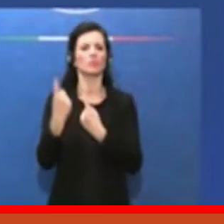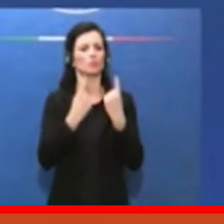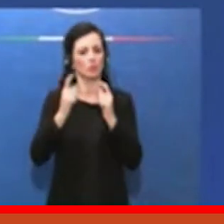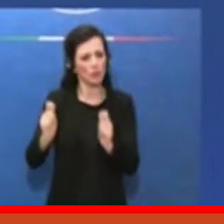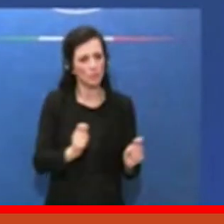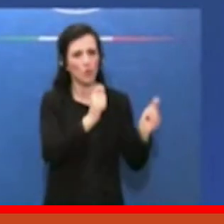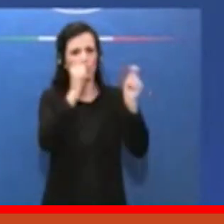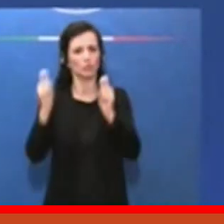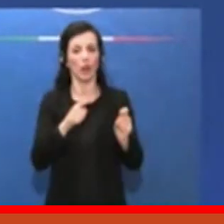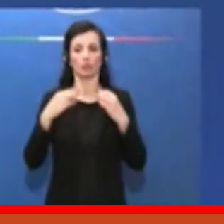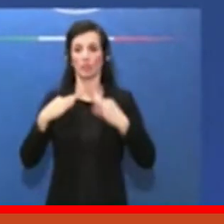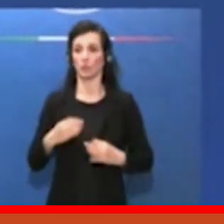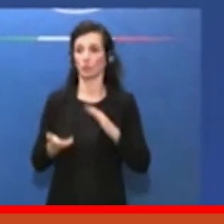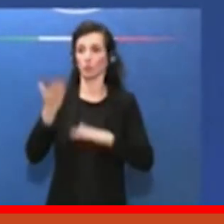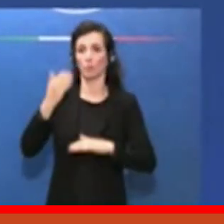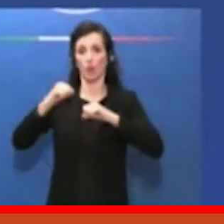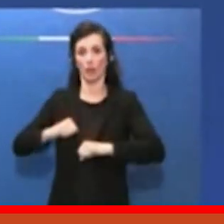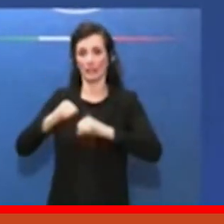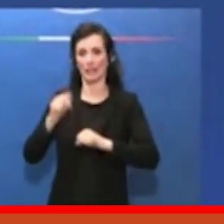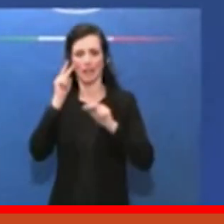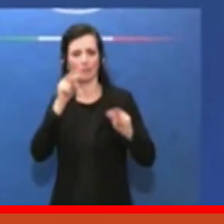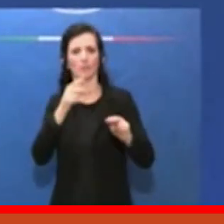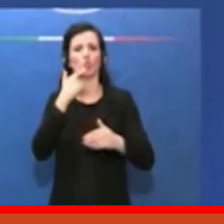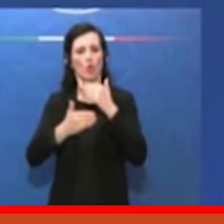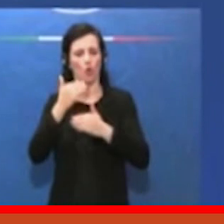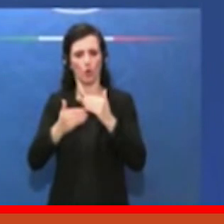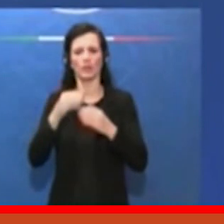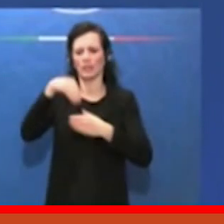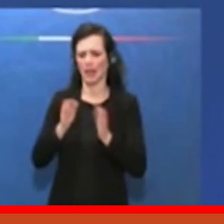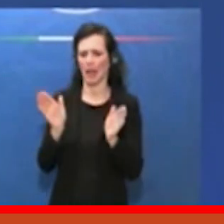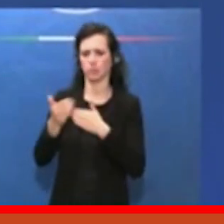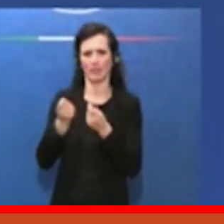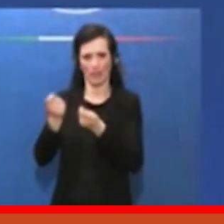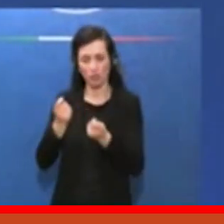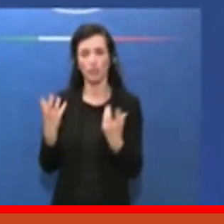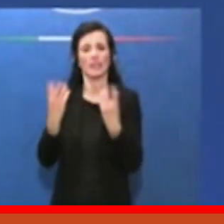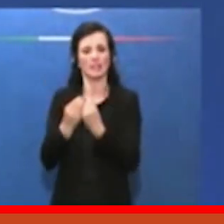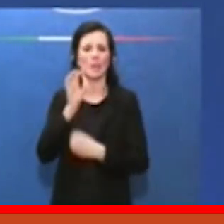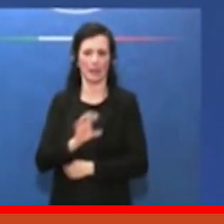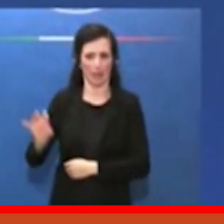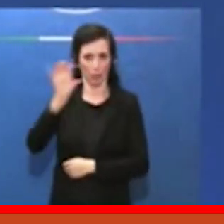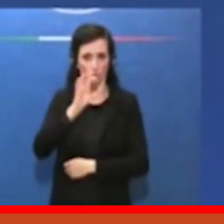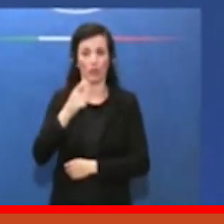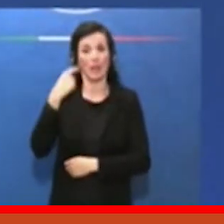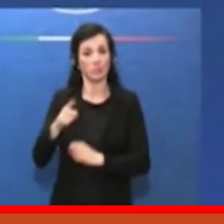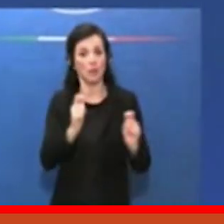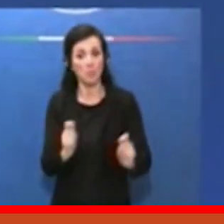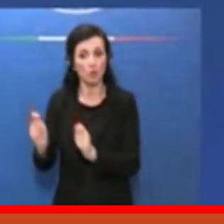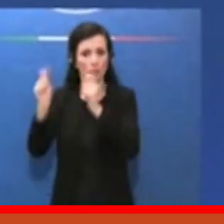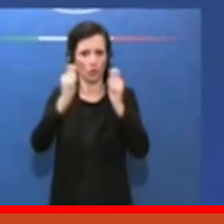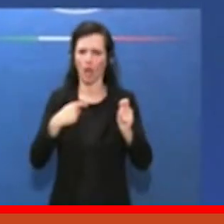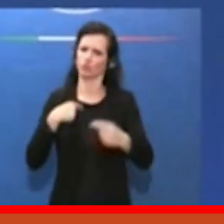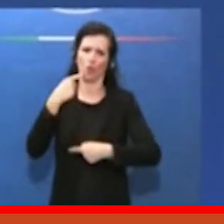dall'Istituto Superiore di Sanità insieme alla cabina di regia di cui fanno parte anche le regioni. Continueremo questo monitoraggio perché